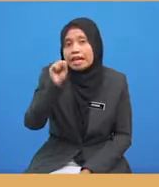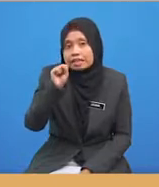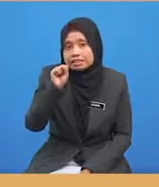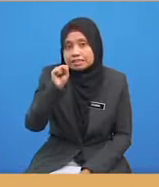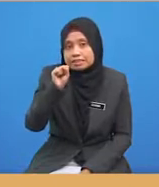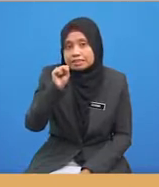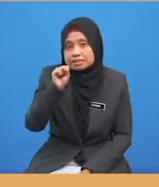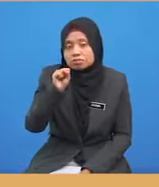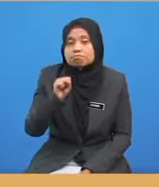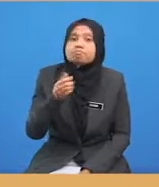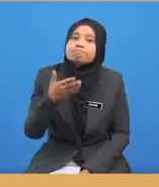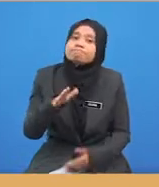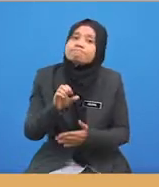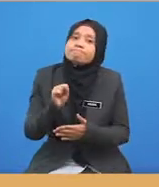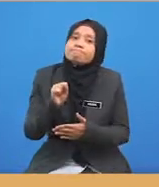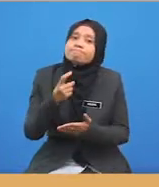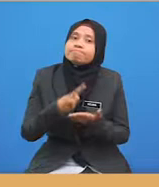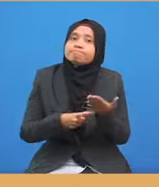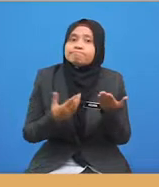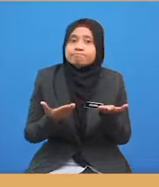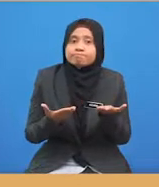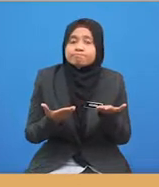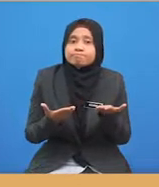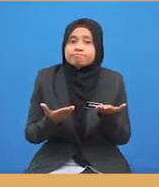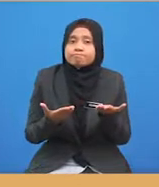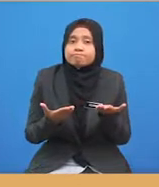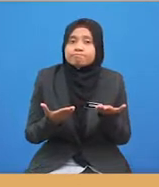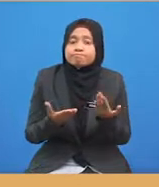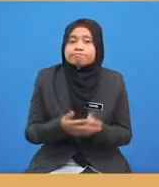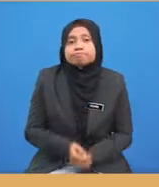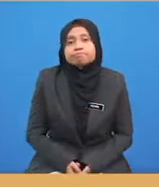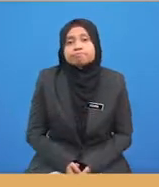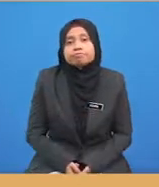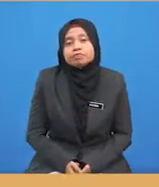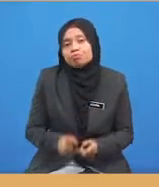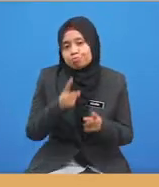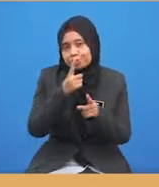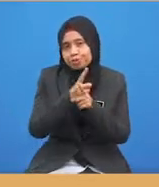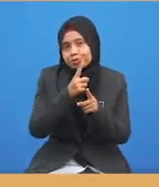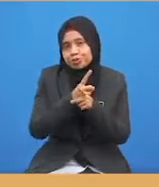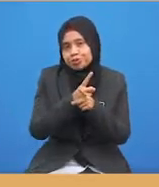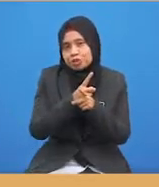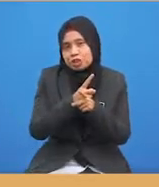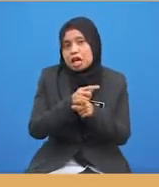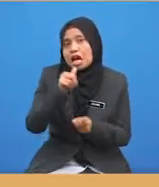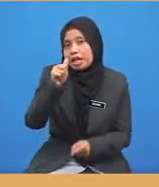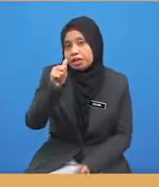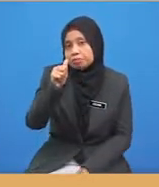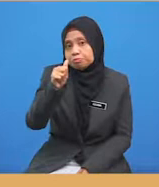C-I-V-I-L-I-S. Selepas S, apa murid-murid? Ya, tepat sekali. Huruf